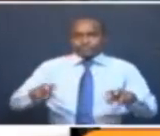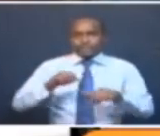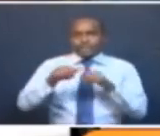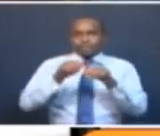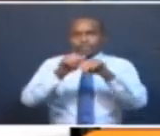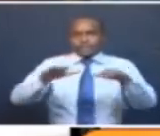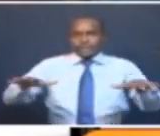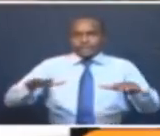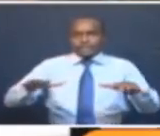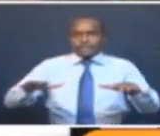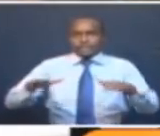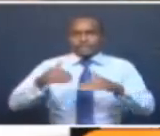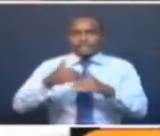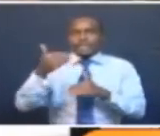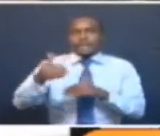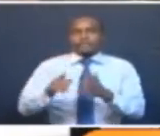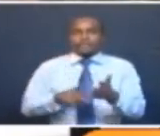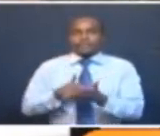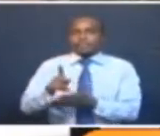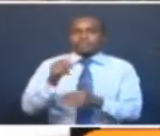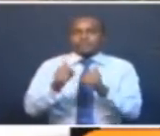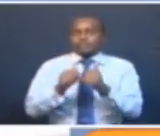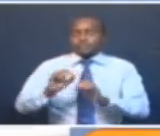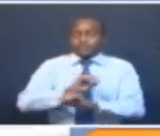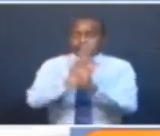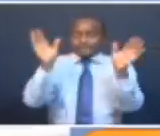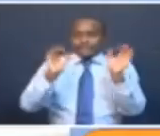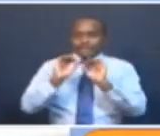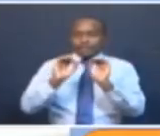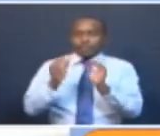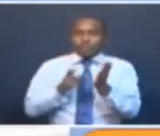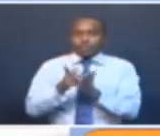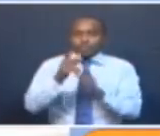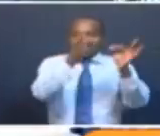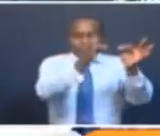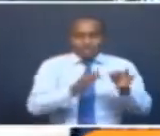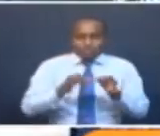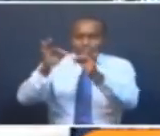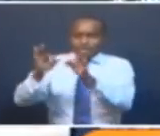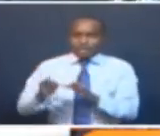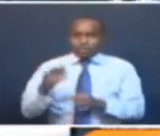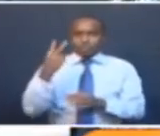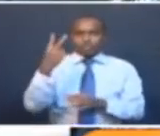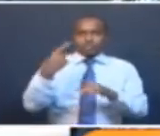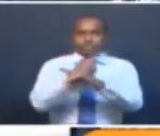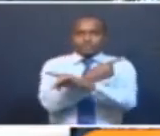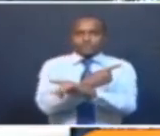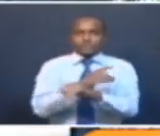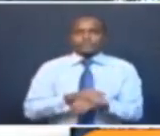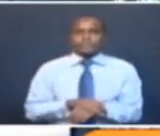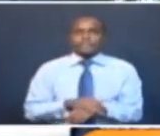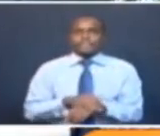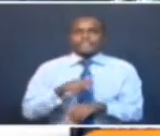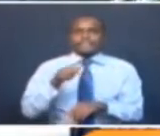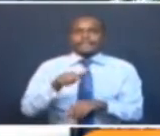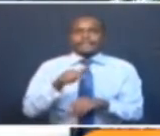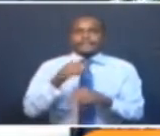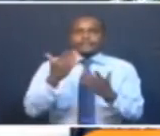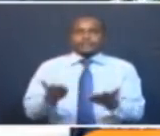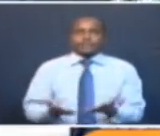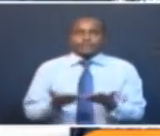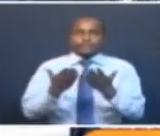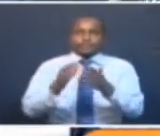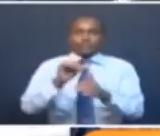ardhi hiyo kufuatia malipo yasiyoeleweka kutumia akaunti mbili tofauti. On this matter we have subjected it to some further